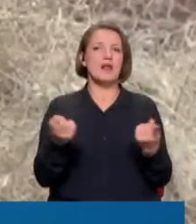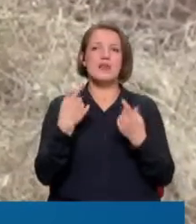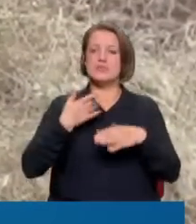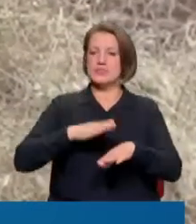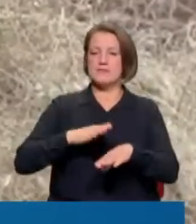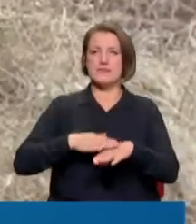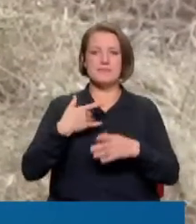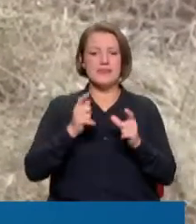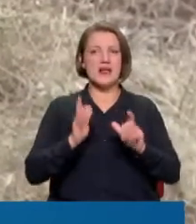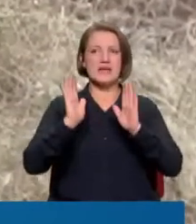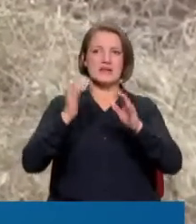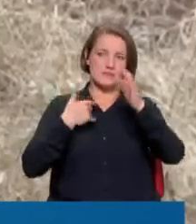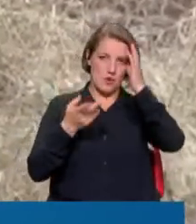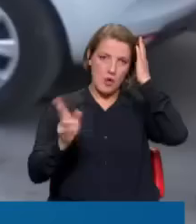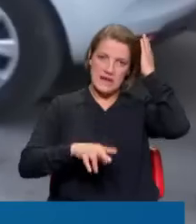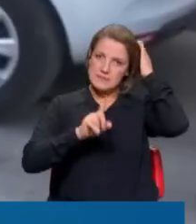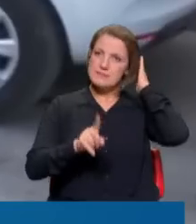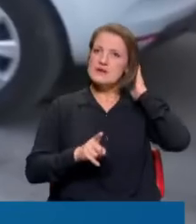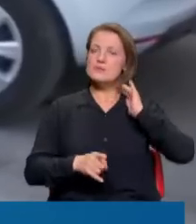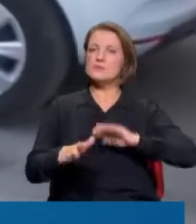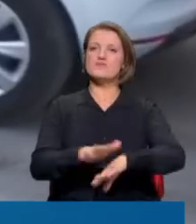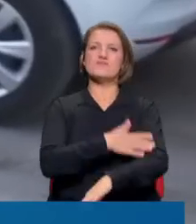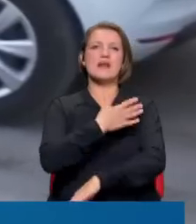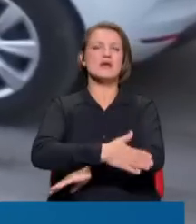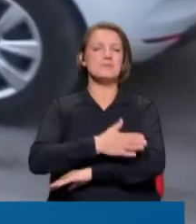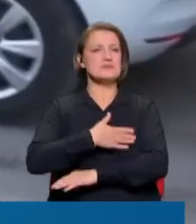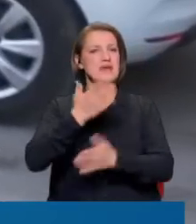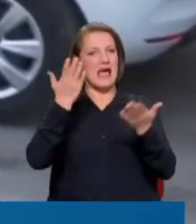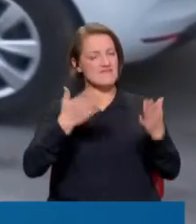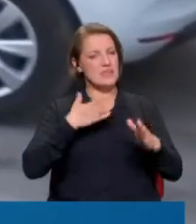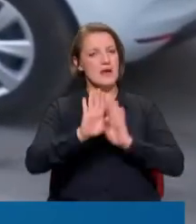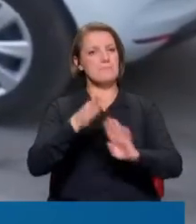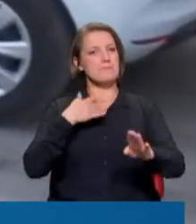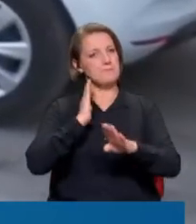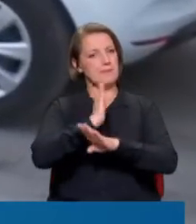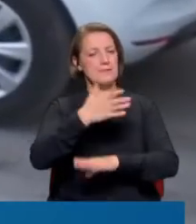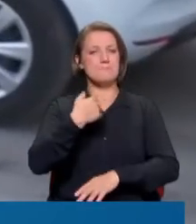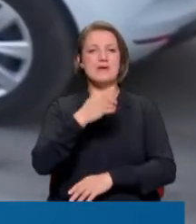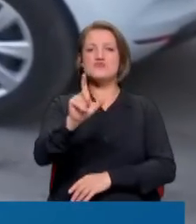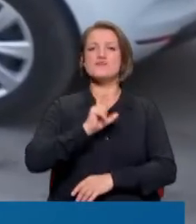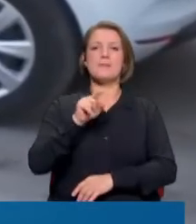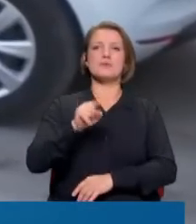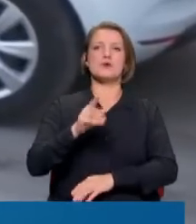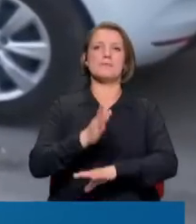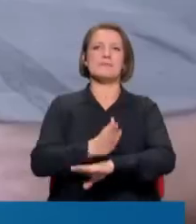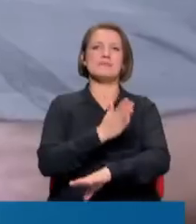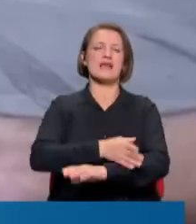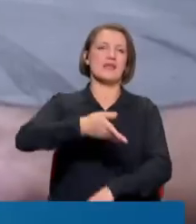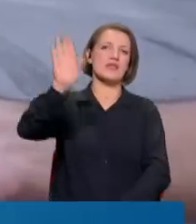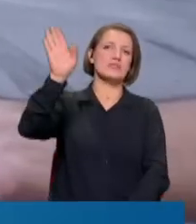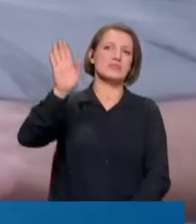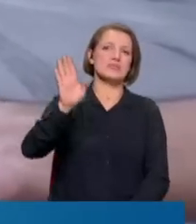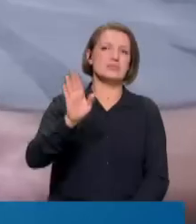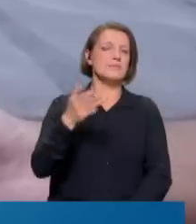yani Nereye gidelim ölelim mi yani Vali yardımcısına kadar Evet kapısına gittim Bana verdiği Cevap şu memleketine git bize